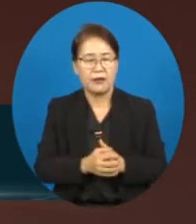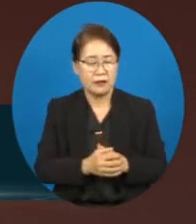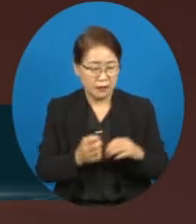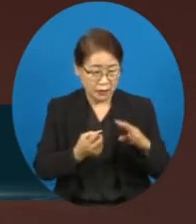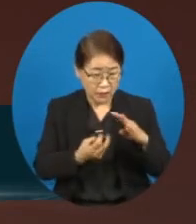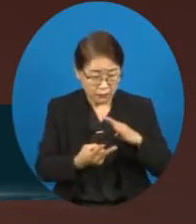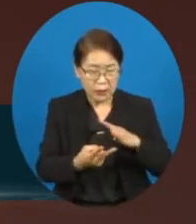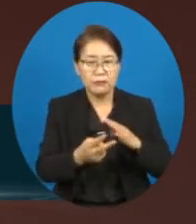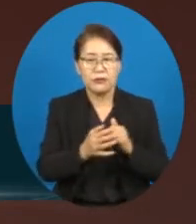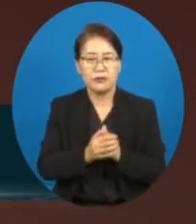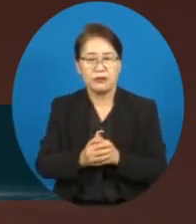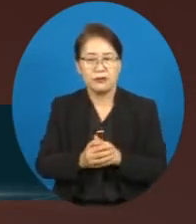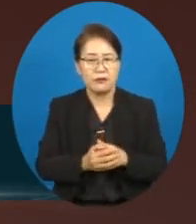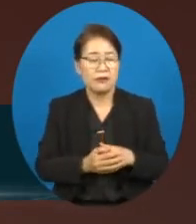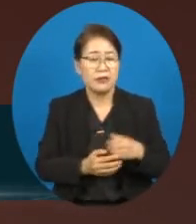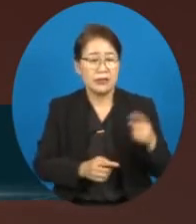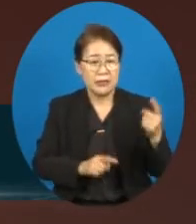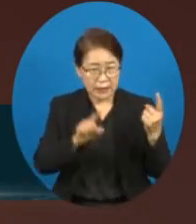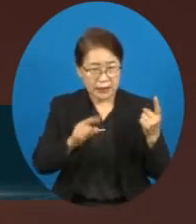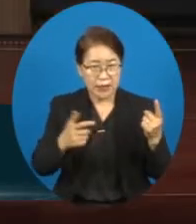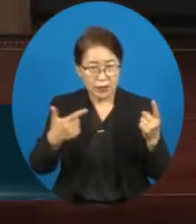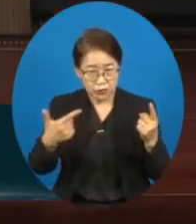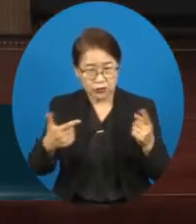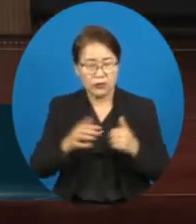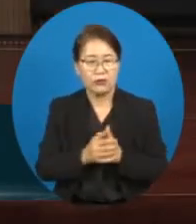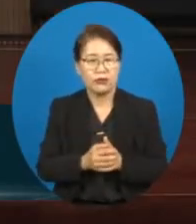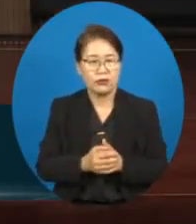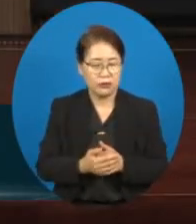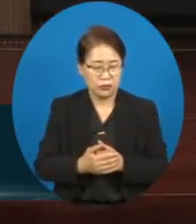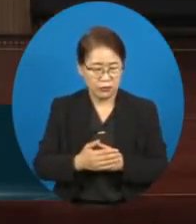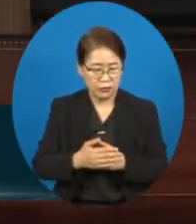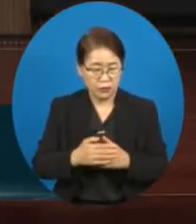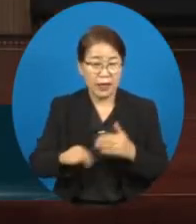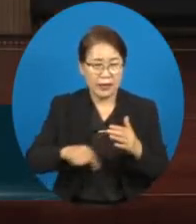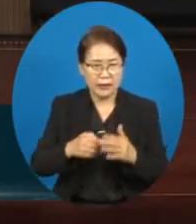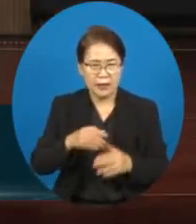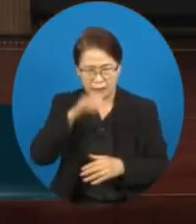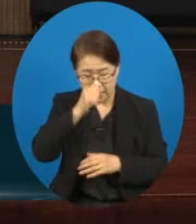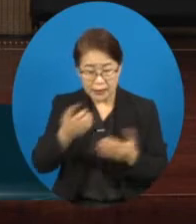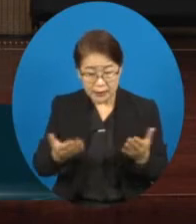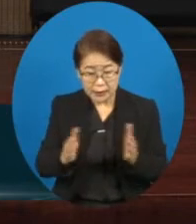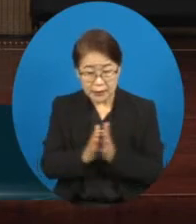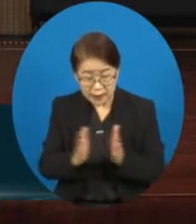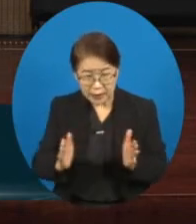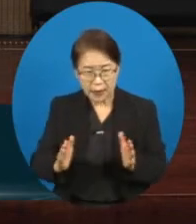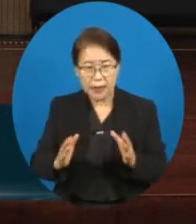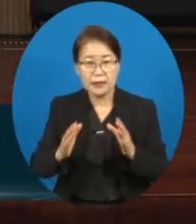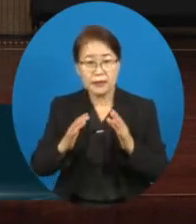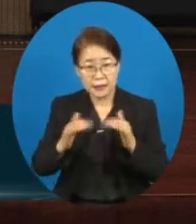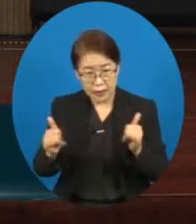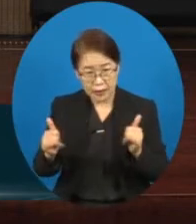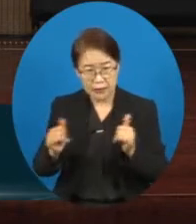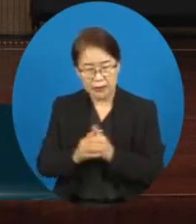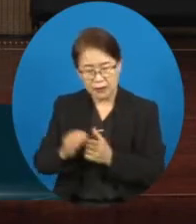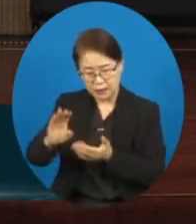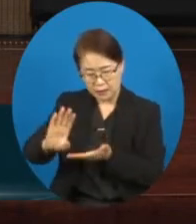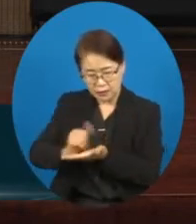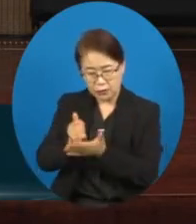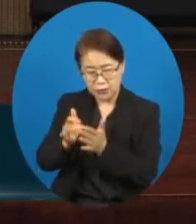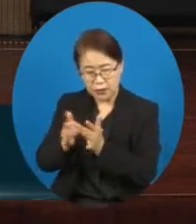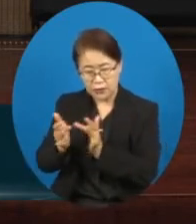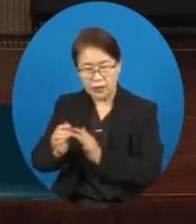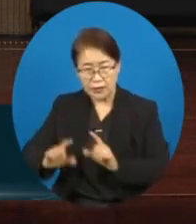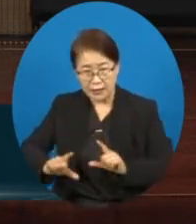6절에서 이렇게 말하고 있어요. 다 같이요. 너희 안에서 착한 일을 시작하신 이가 그리스도 예수의